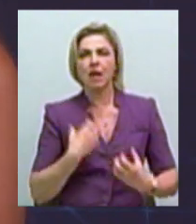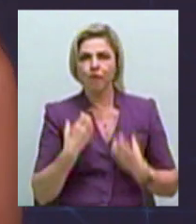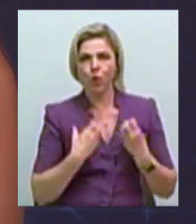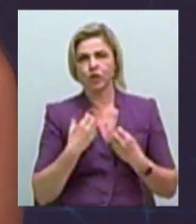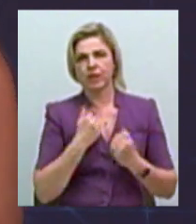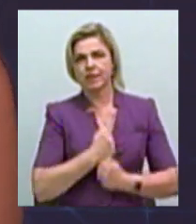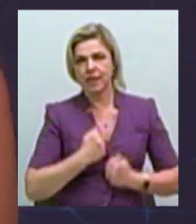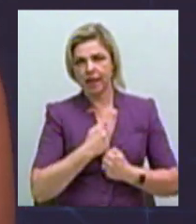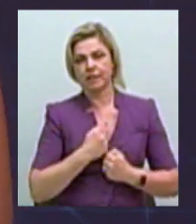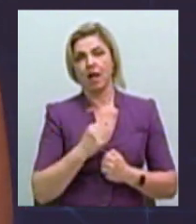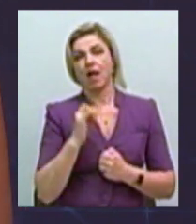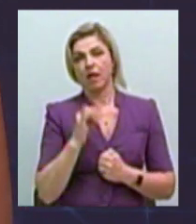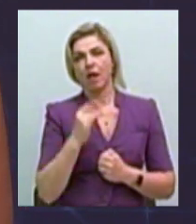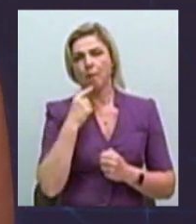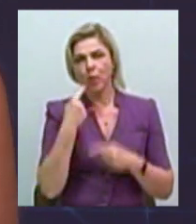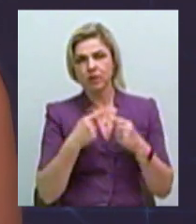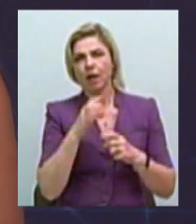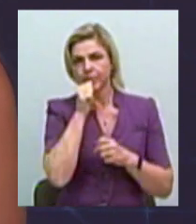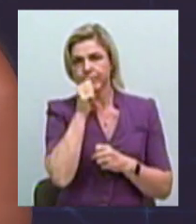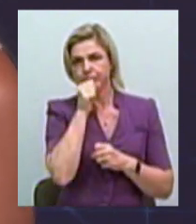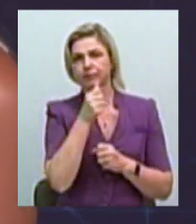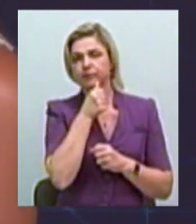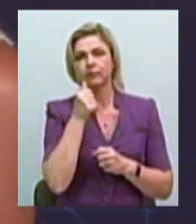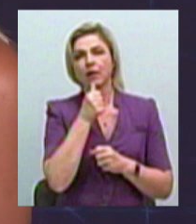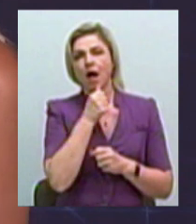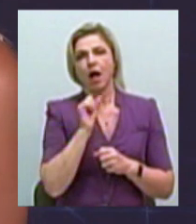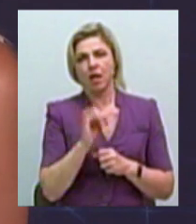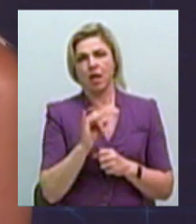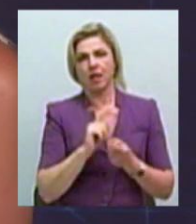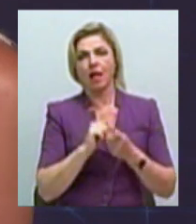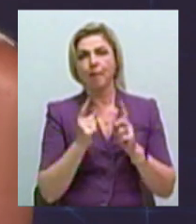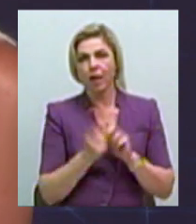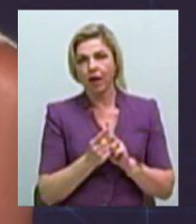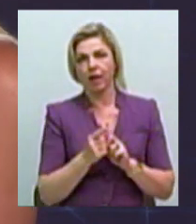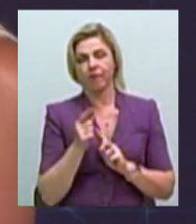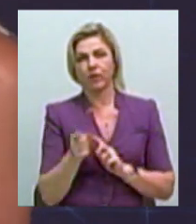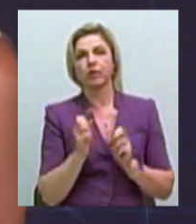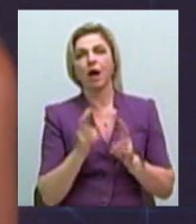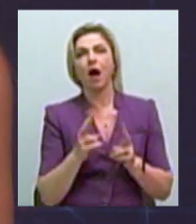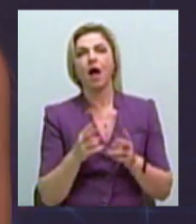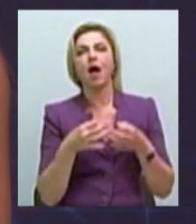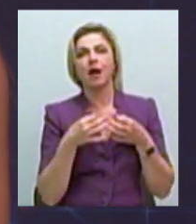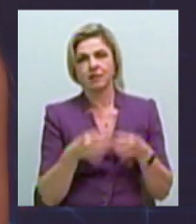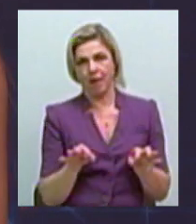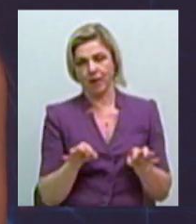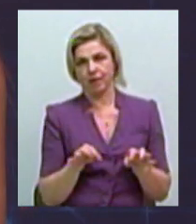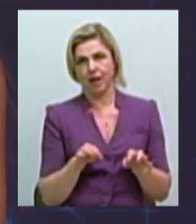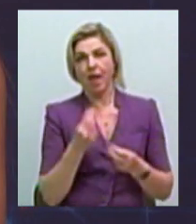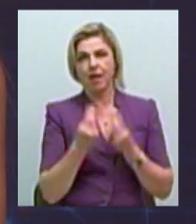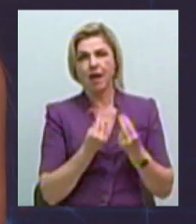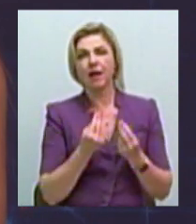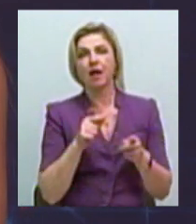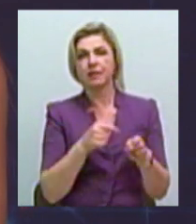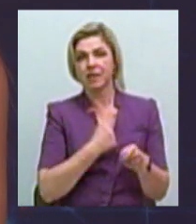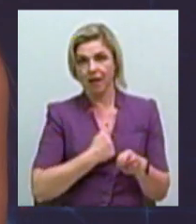агресію у собі постійно і тримають її у собі, вони навпаки їм слугують як варіантом розслаблення, варіантом, де